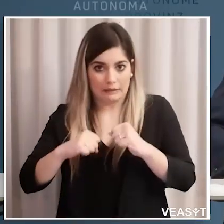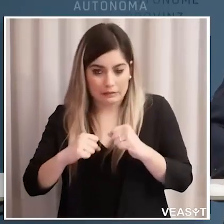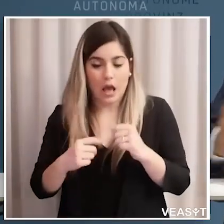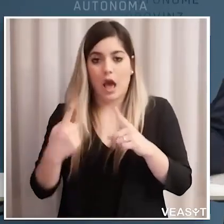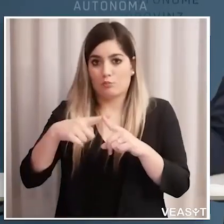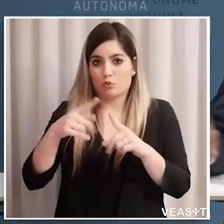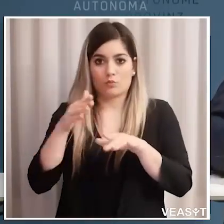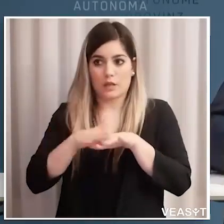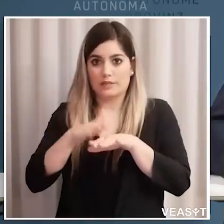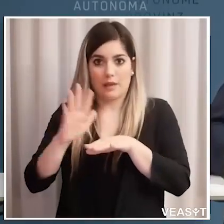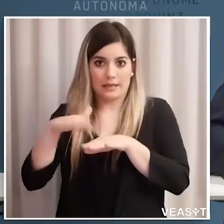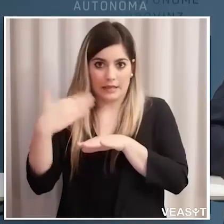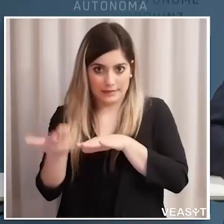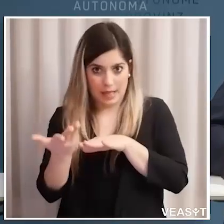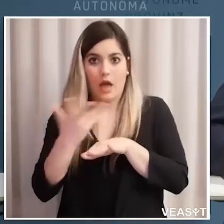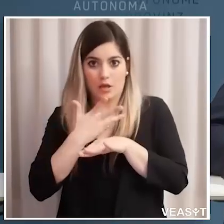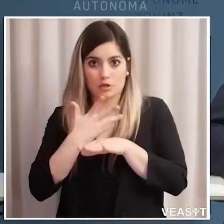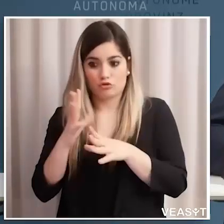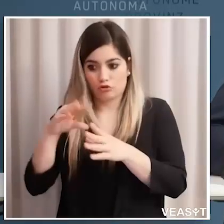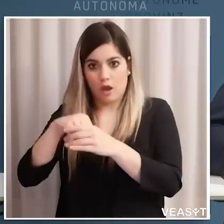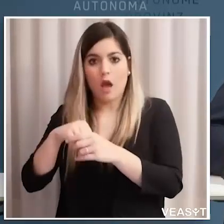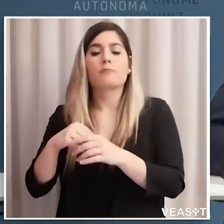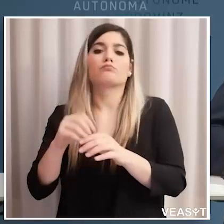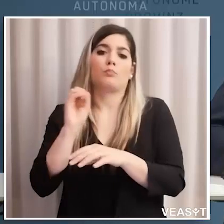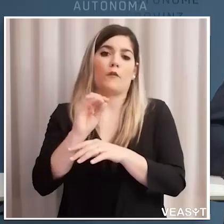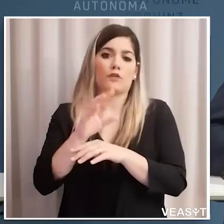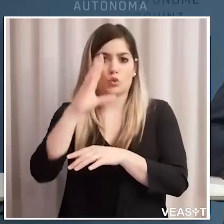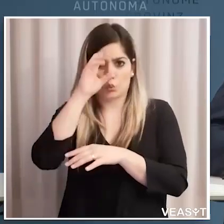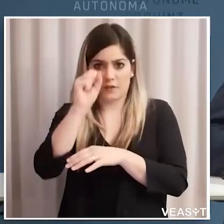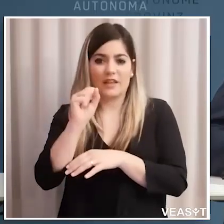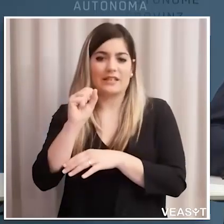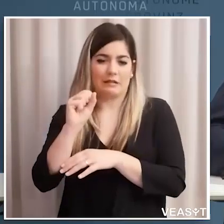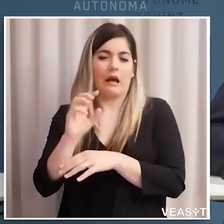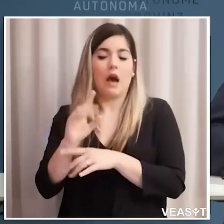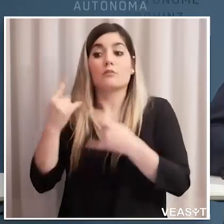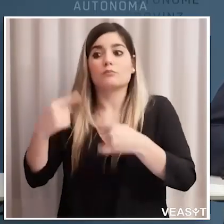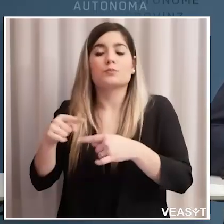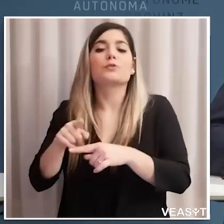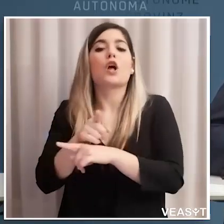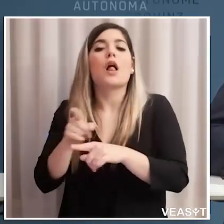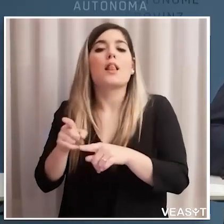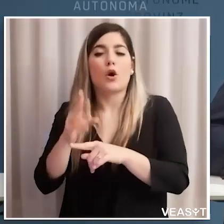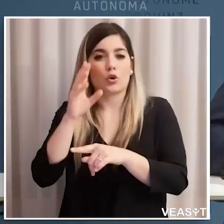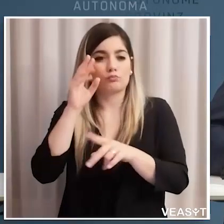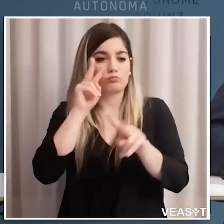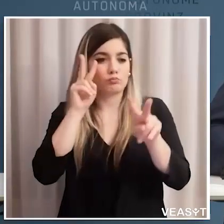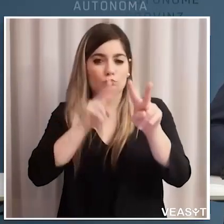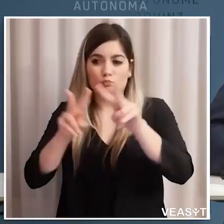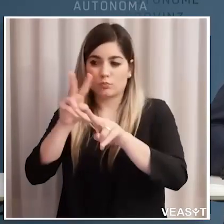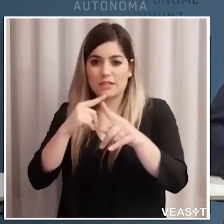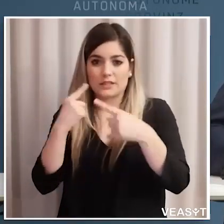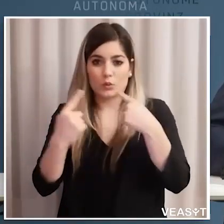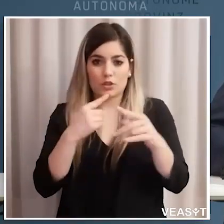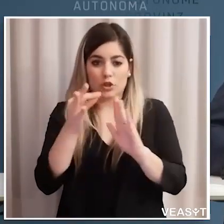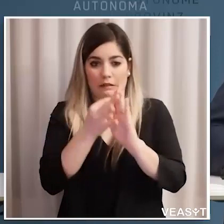struttura sanitaria, ma anche esperti esterni, professori universitari, che avranno il compito di monitorare la situazione